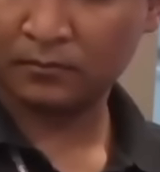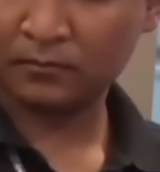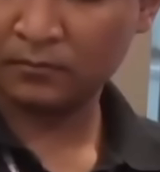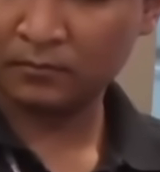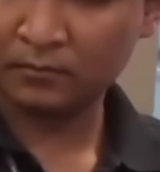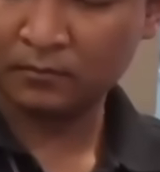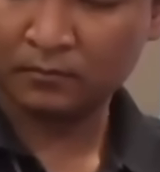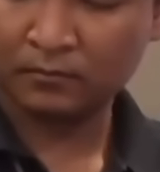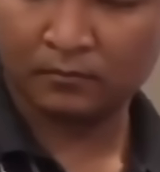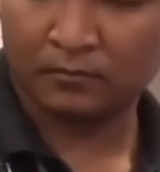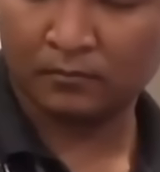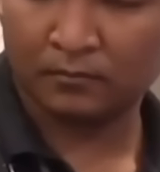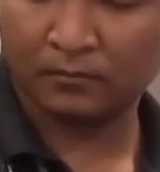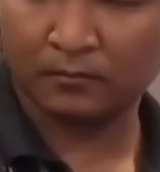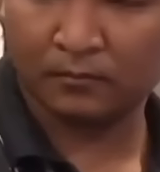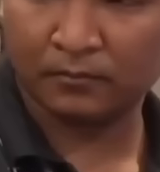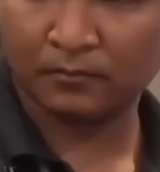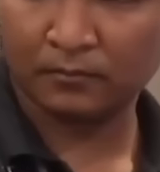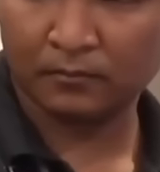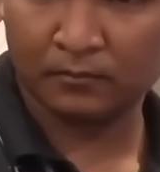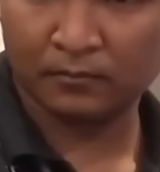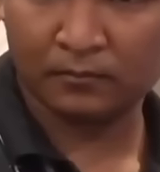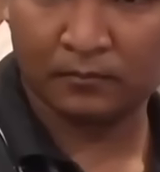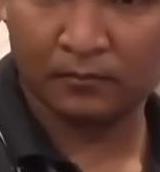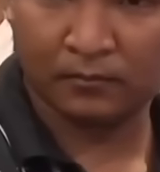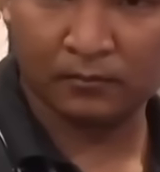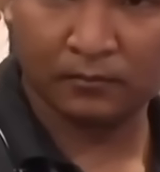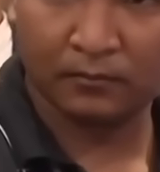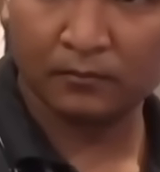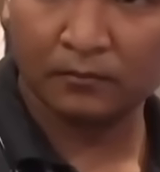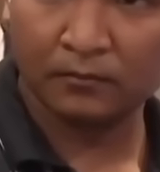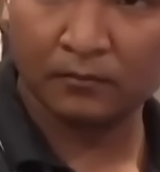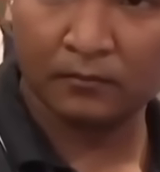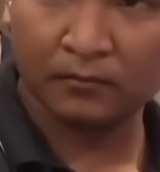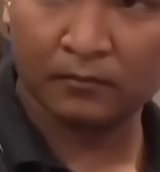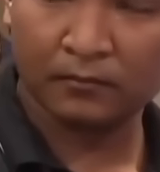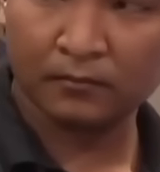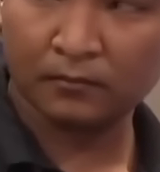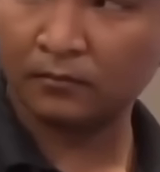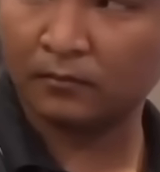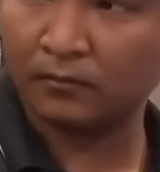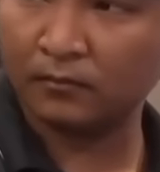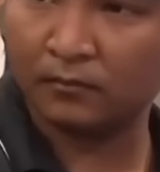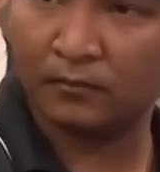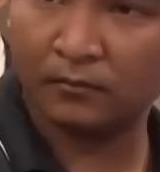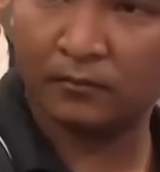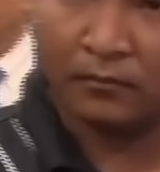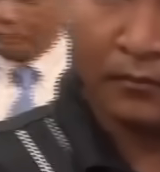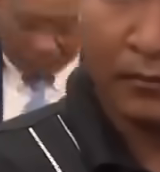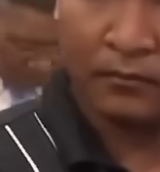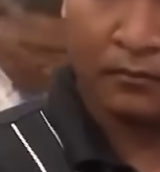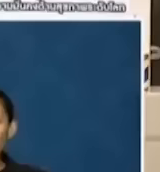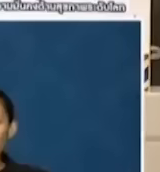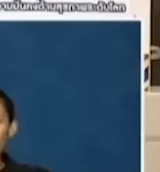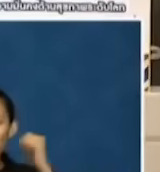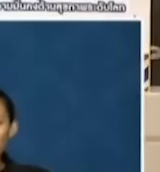กรรมเนี่ยพูดถึงการดำเนินการหลังจากนี้อ่าเมื่อวานก็คือวันที่ 17สั่งปิดการประชุมโดยประธานสภาอแต่ว่ายัง